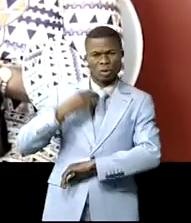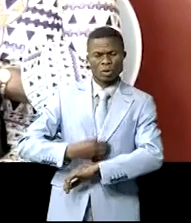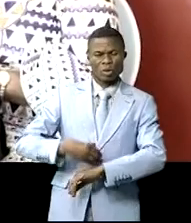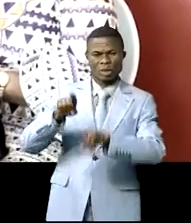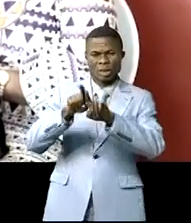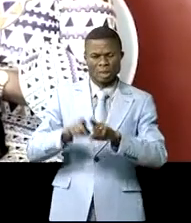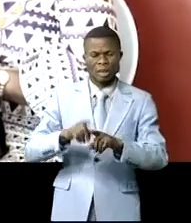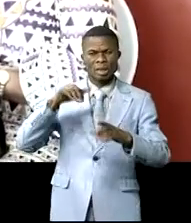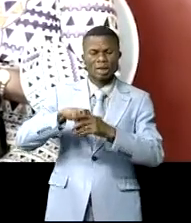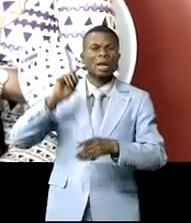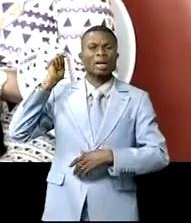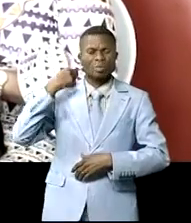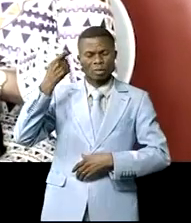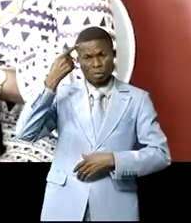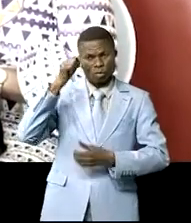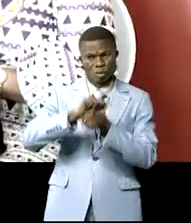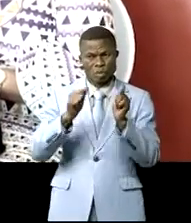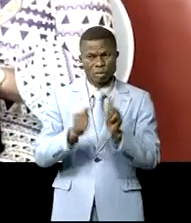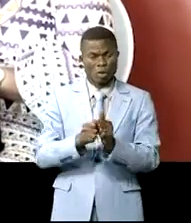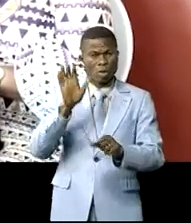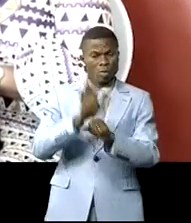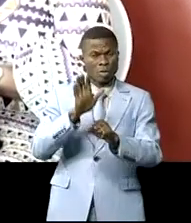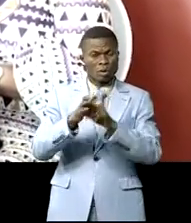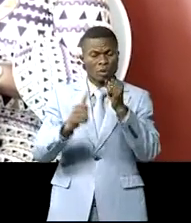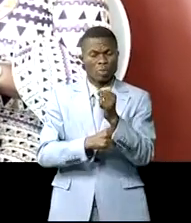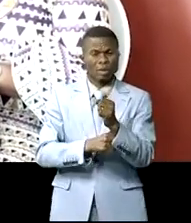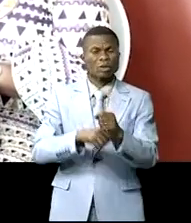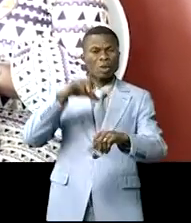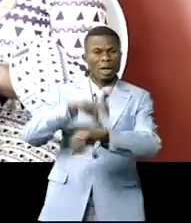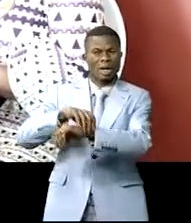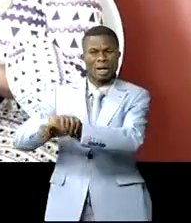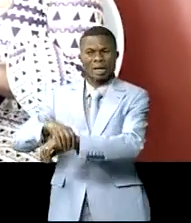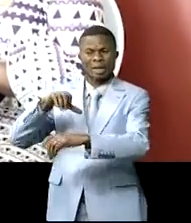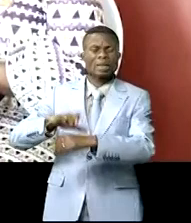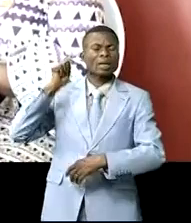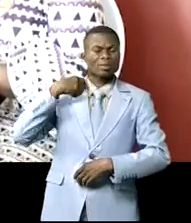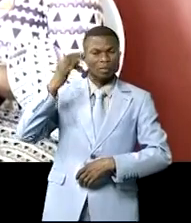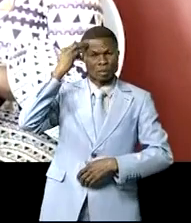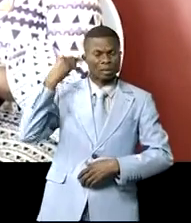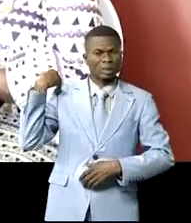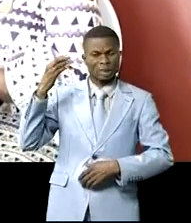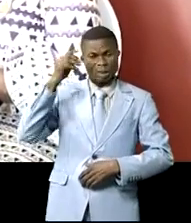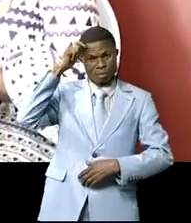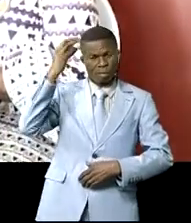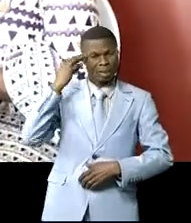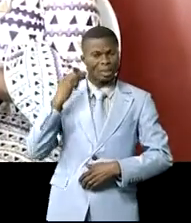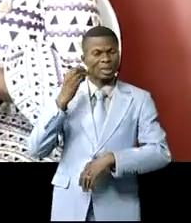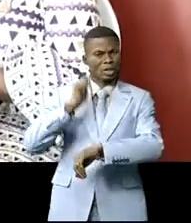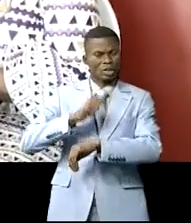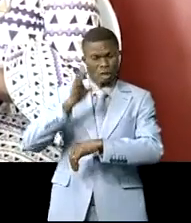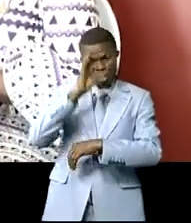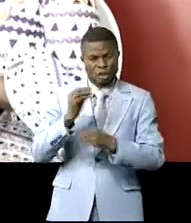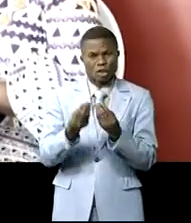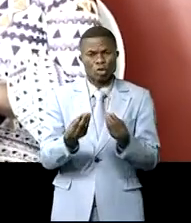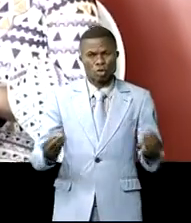que carcéral. Au sujet de la surpopulation dans les prisons, la ministre d'État, ministre de la Justice, a promis de trouver des